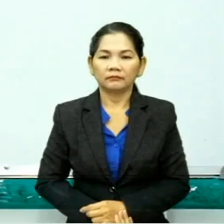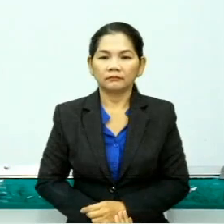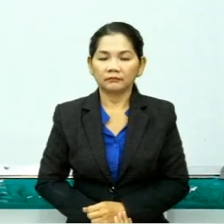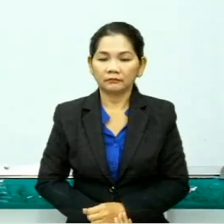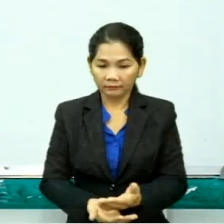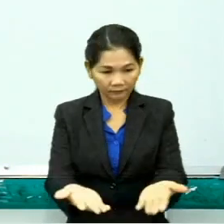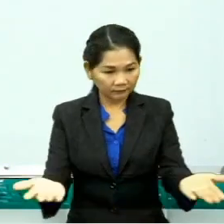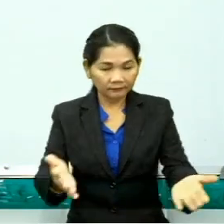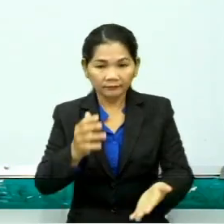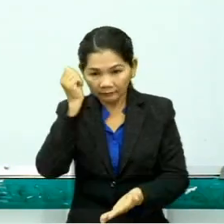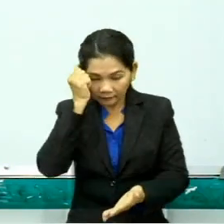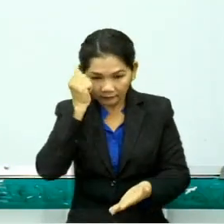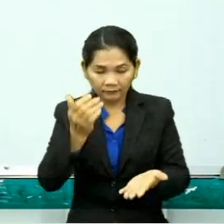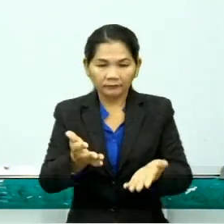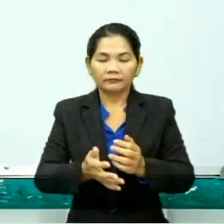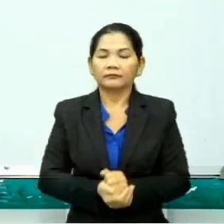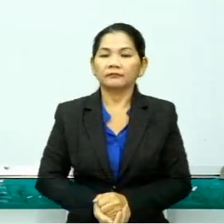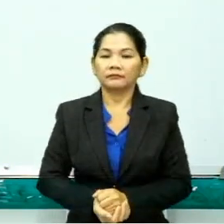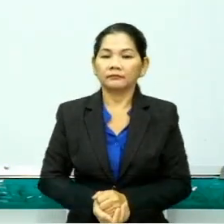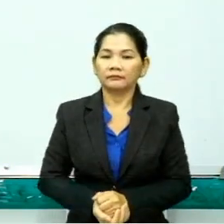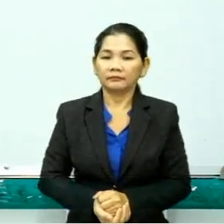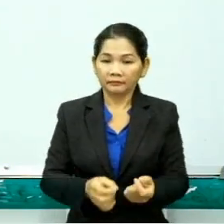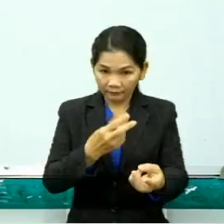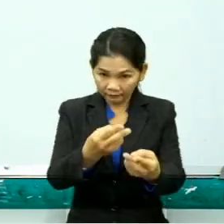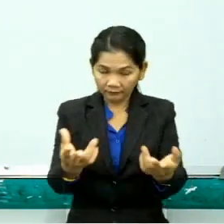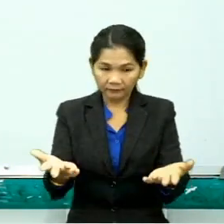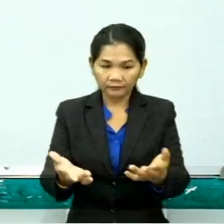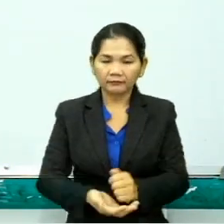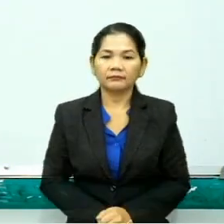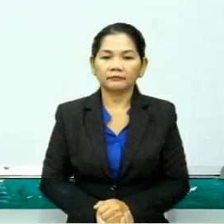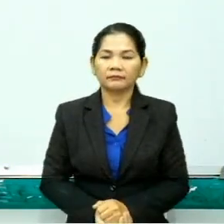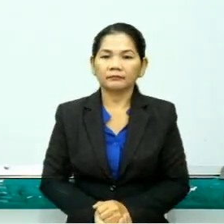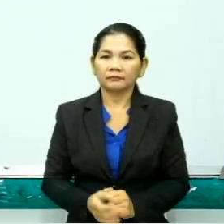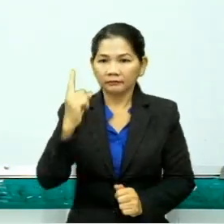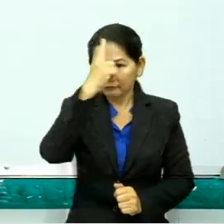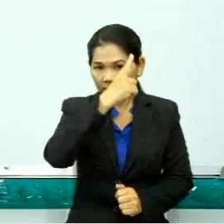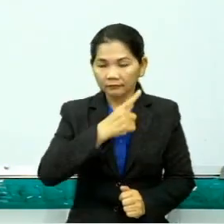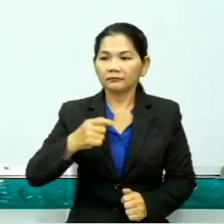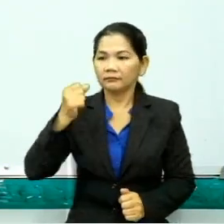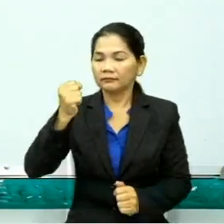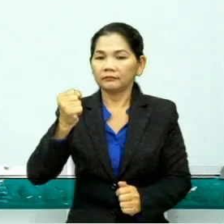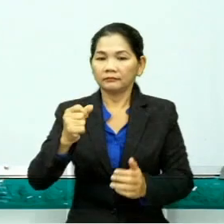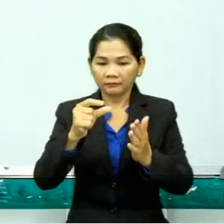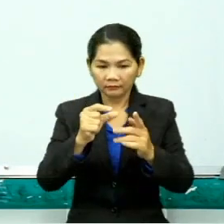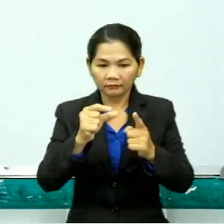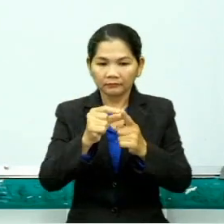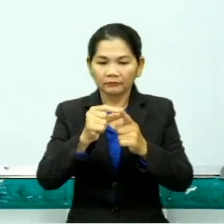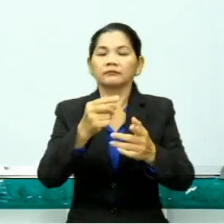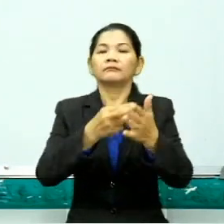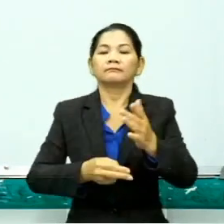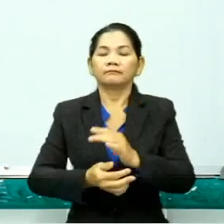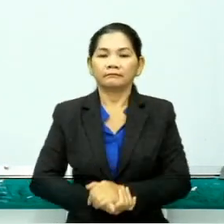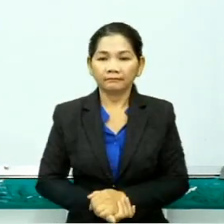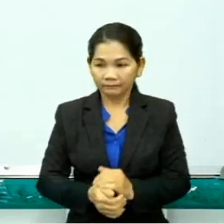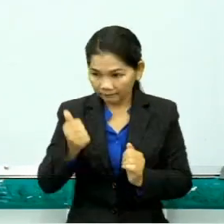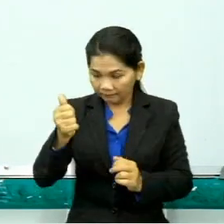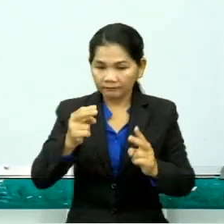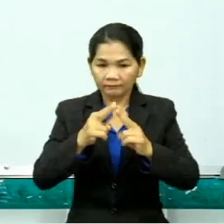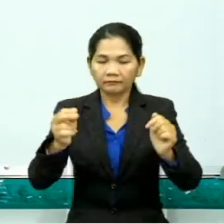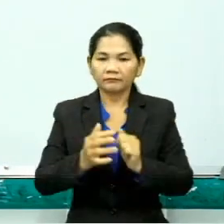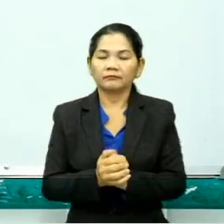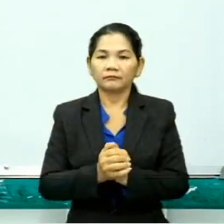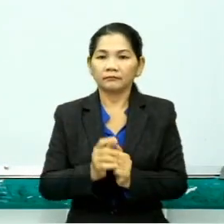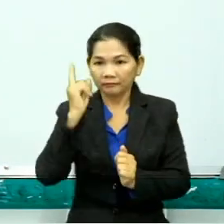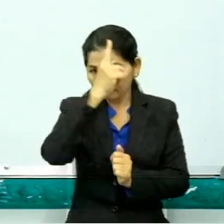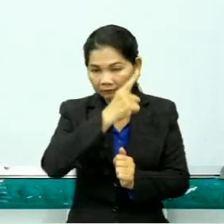chà mới lấy con là trắng con chai bạc này kêu mà là con á chà táp bịa phô phong tôi nâng bịa vậy chà là on na phô